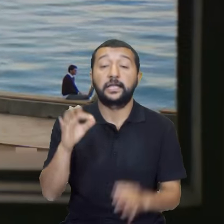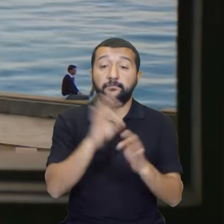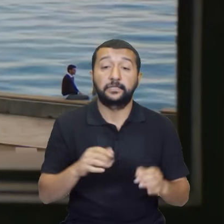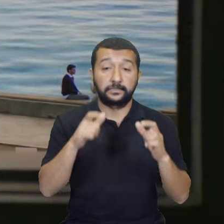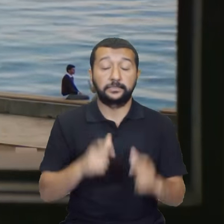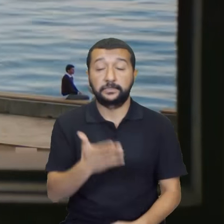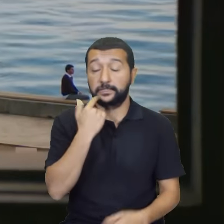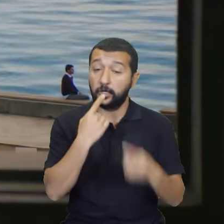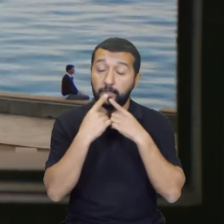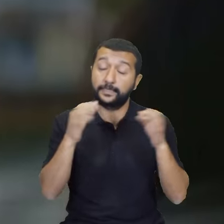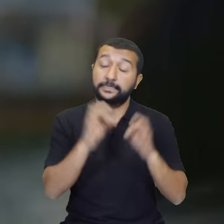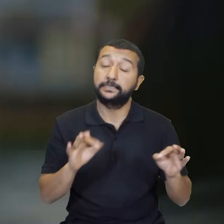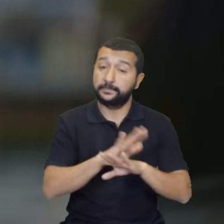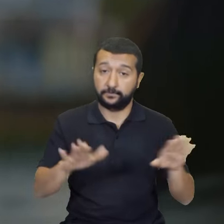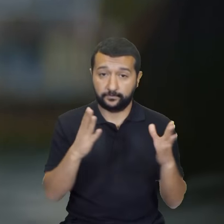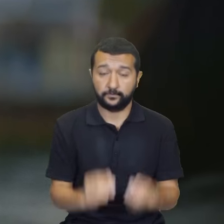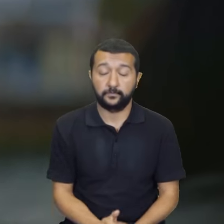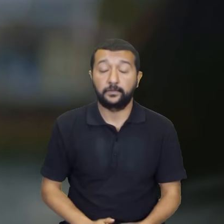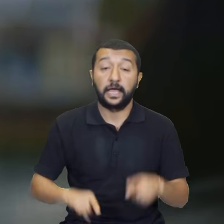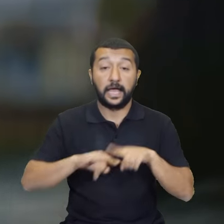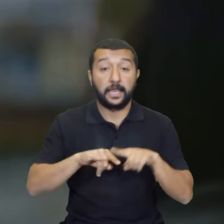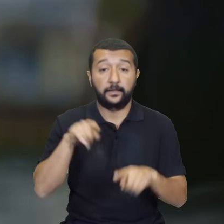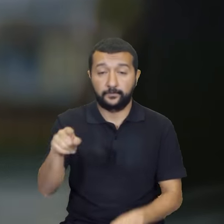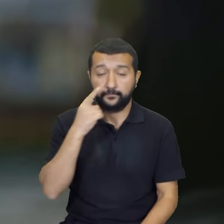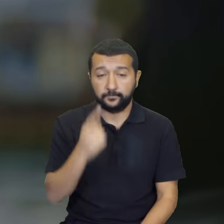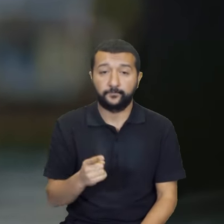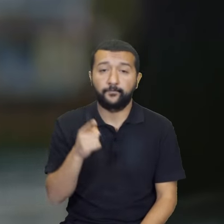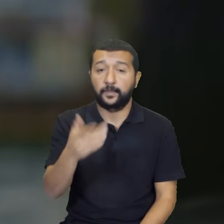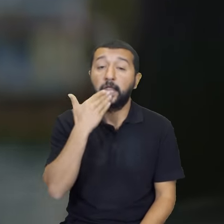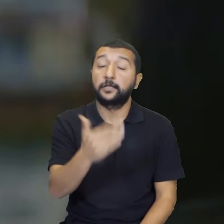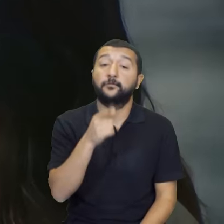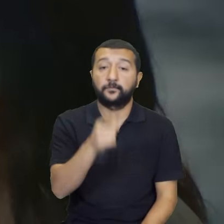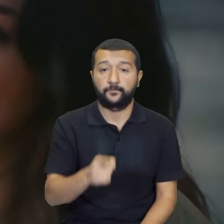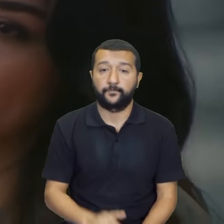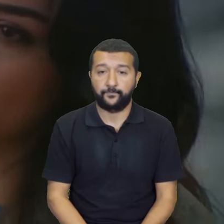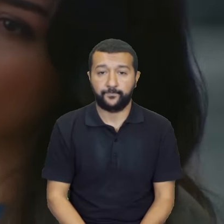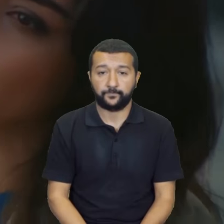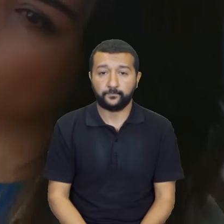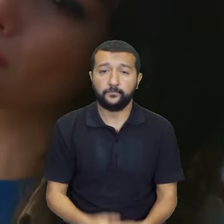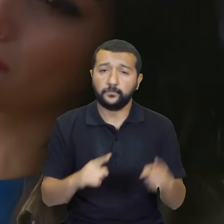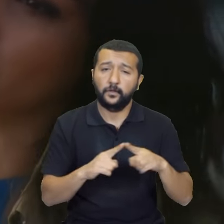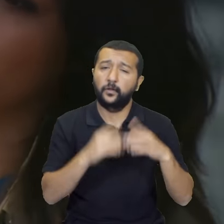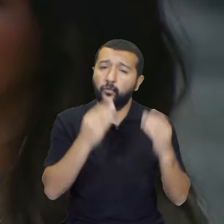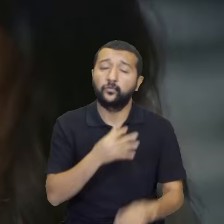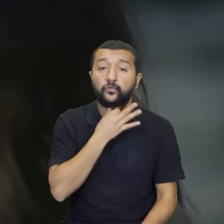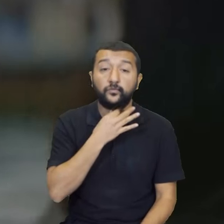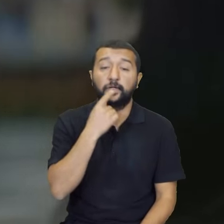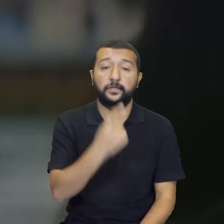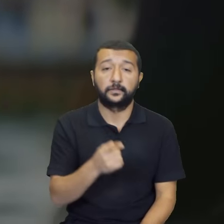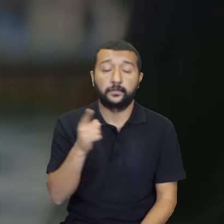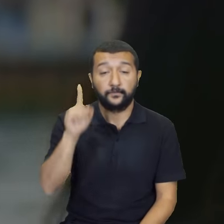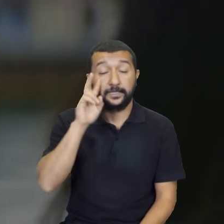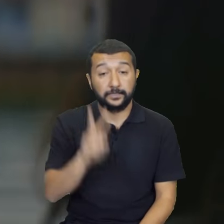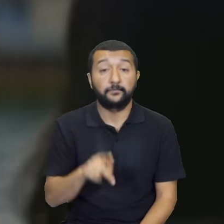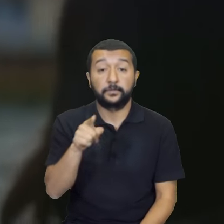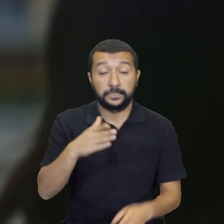buraya, tamam mı? Hiç konuşmadık. Hale, ne söyledi sana? Tarık, ne olursun. Vallahi